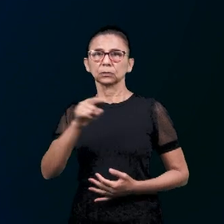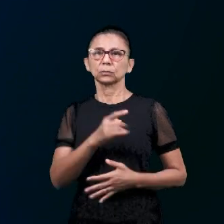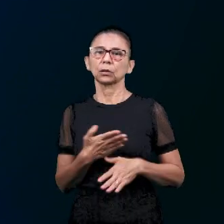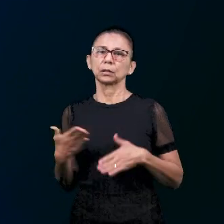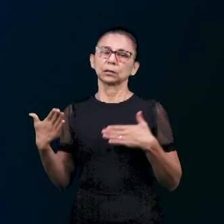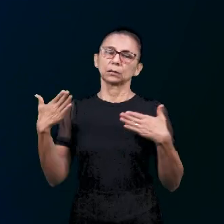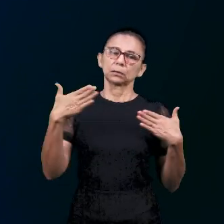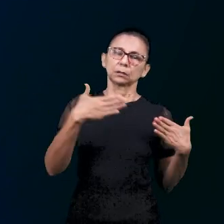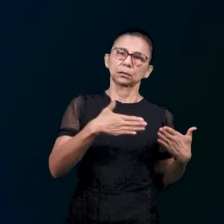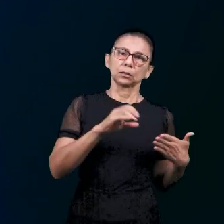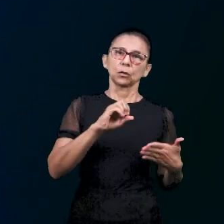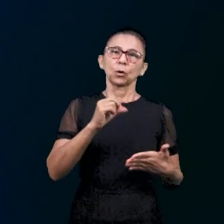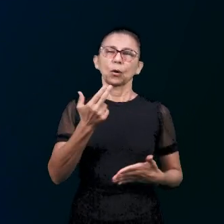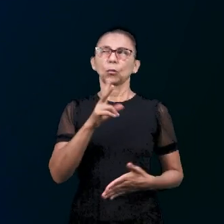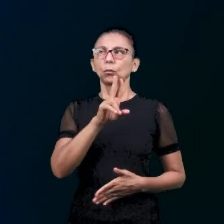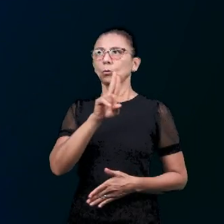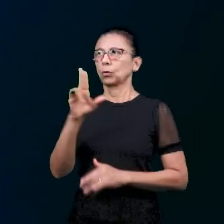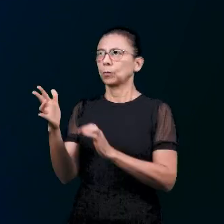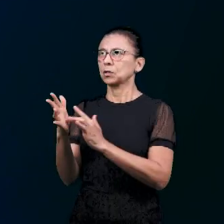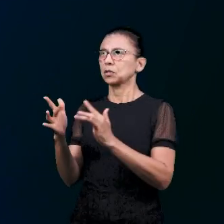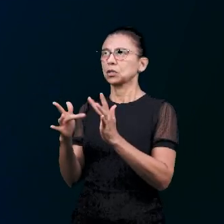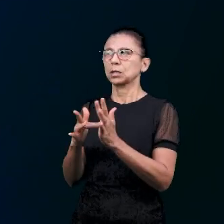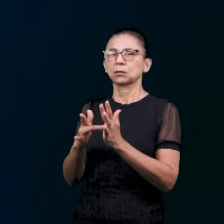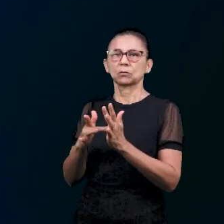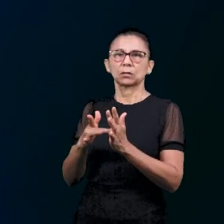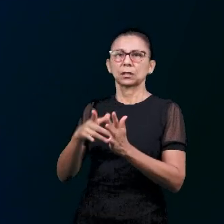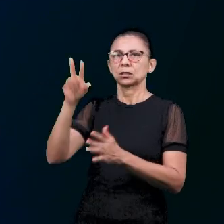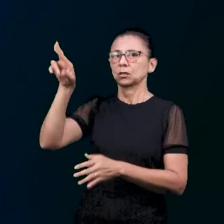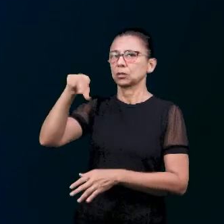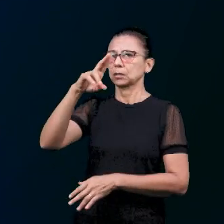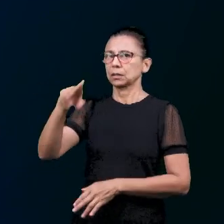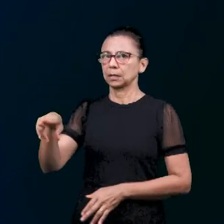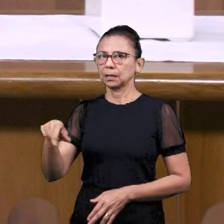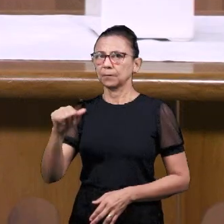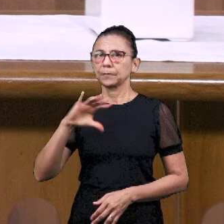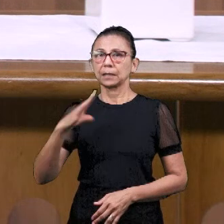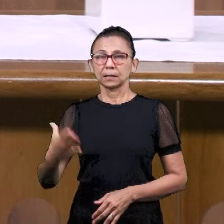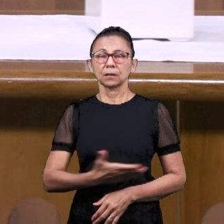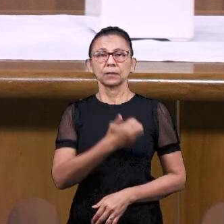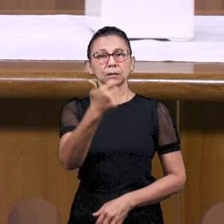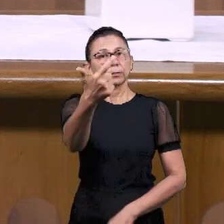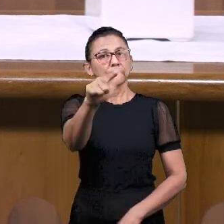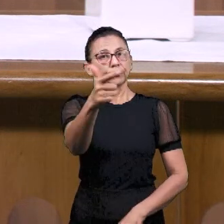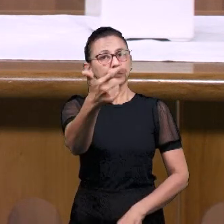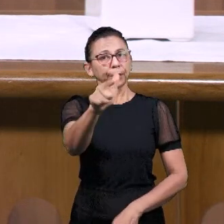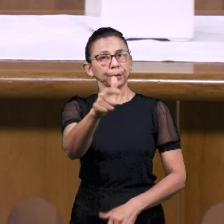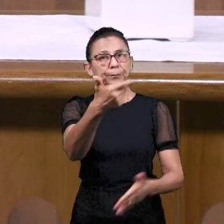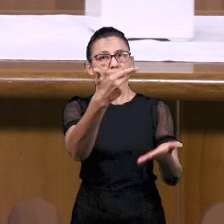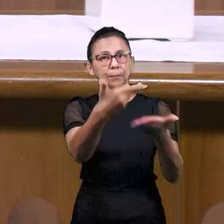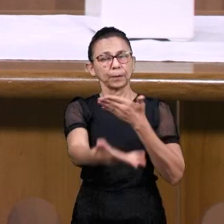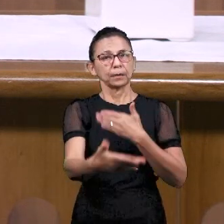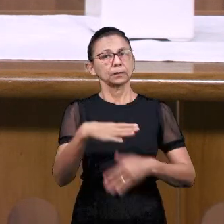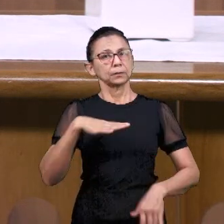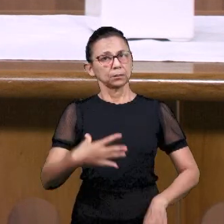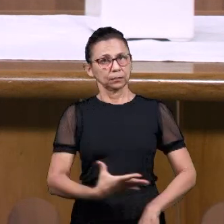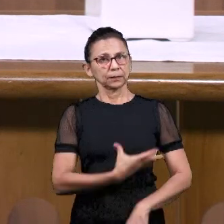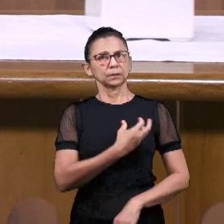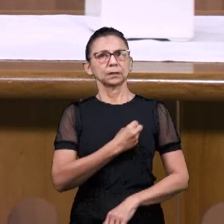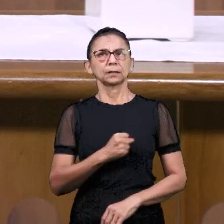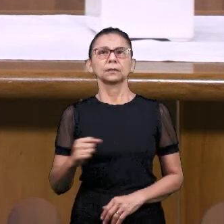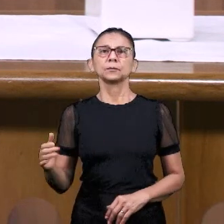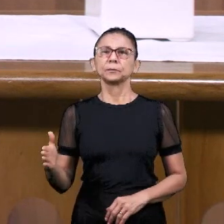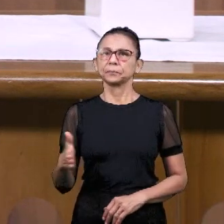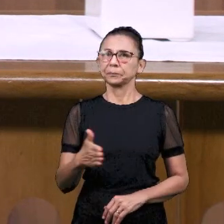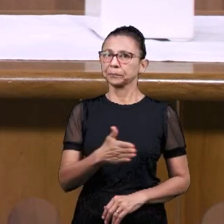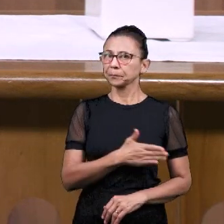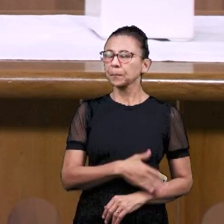nous n'aurons plus le droit au salut, la paix du Seigneur. Très bien, mes frères, très bien répondu par nos frères et sœurs. En vérité, la réponse est